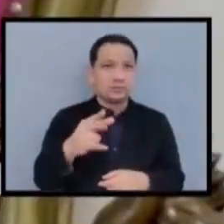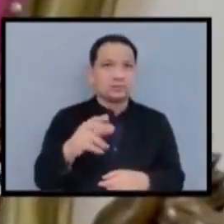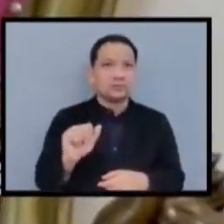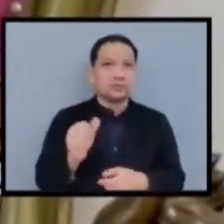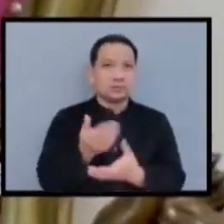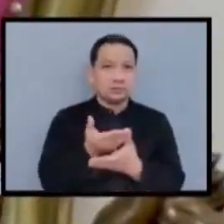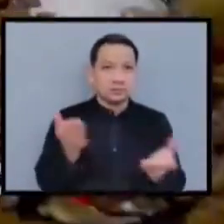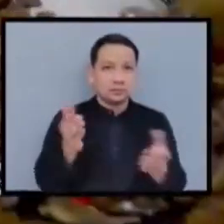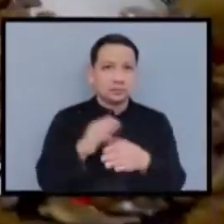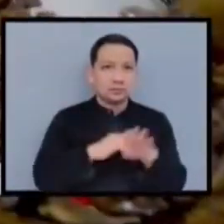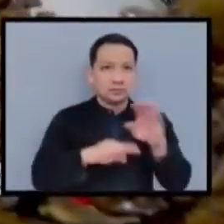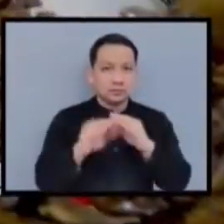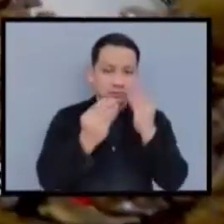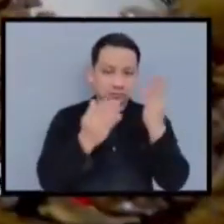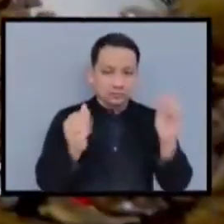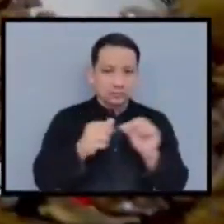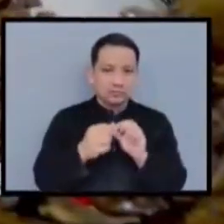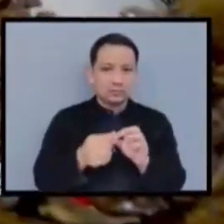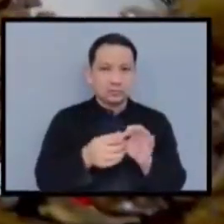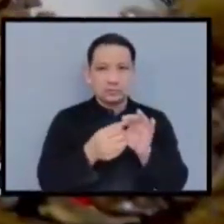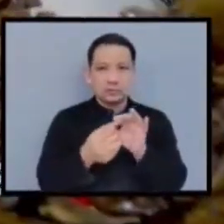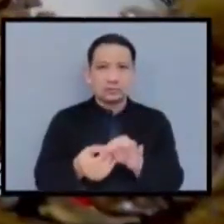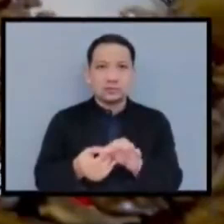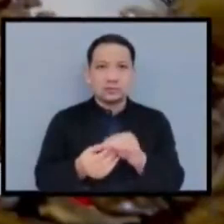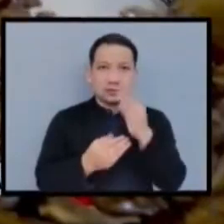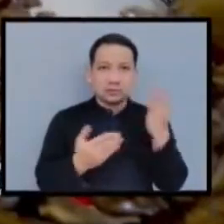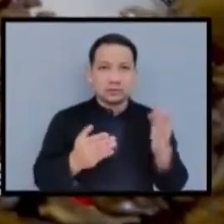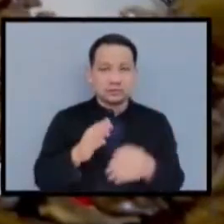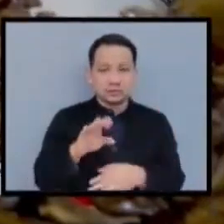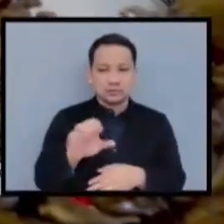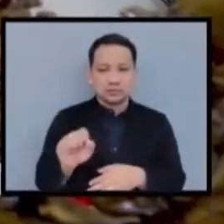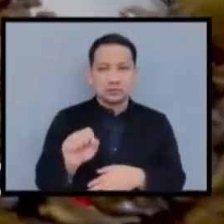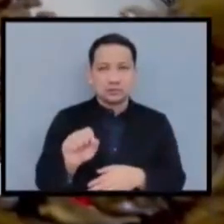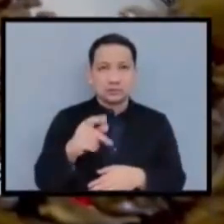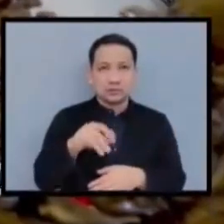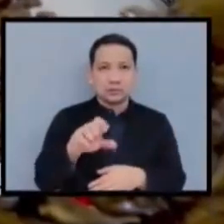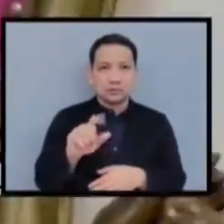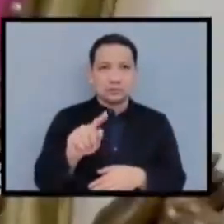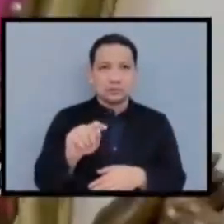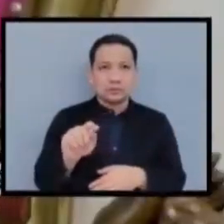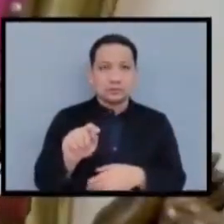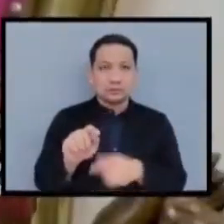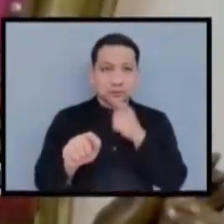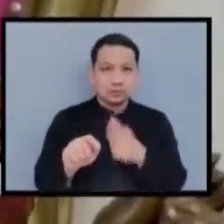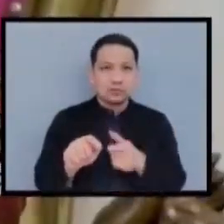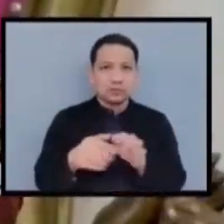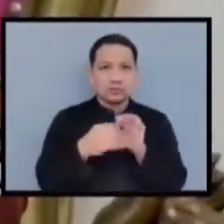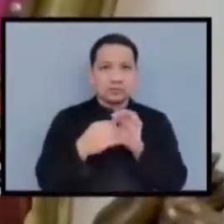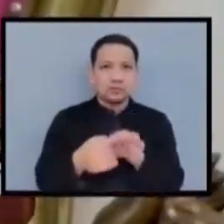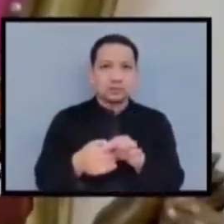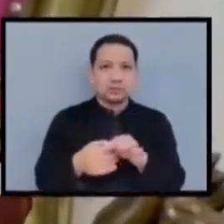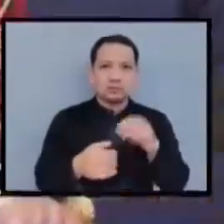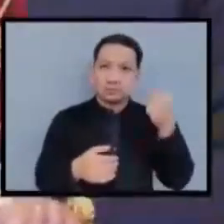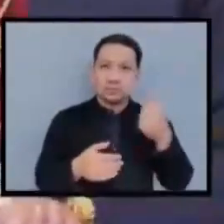ang inyong tagumpay, kaya be positive at i-claim natin ang mga swerte mga ka-RSP.